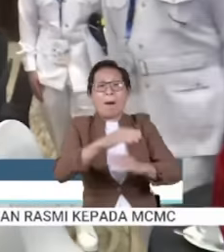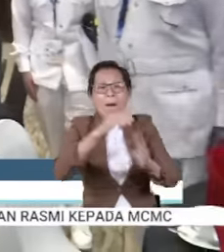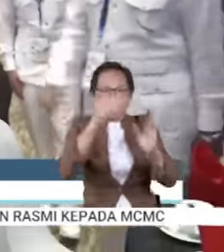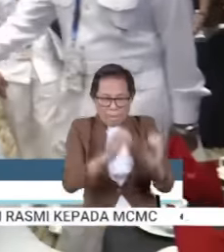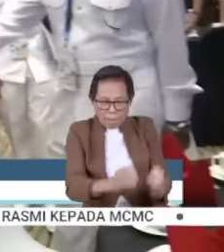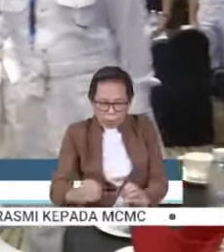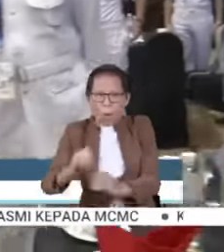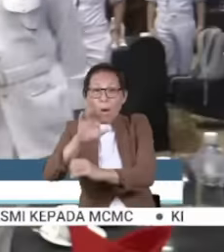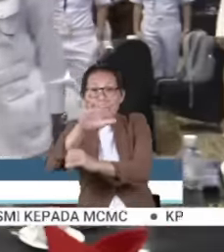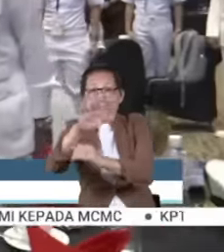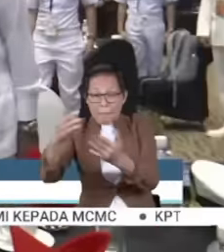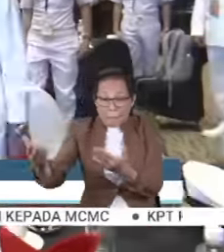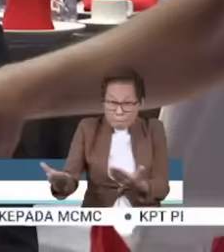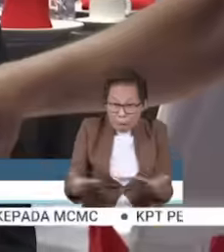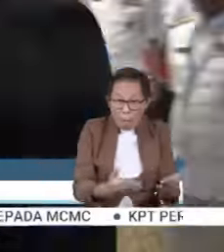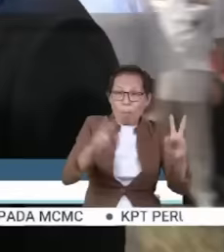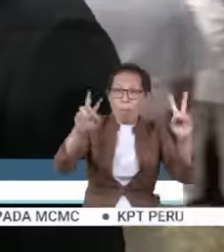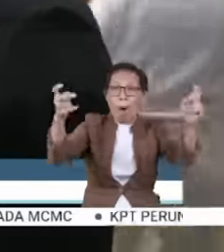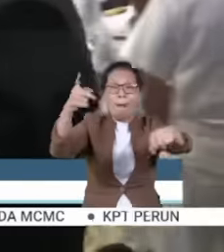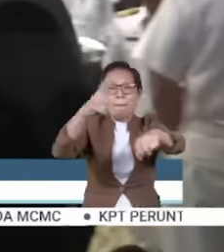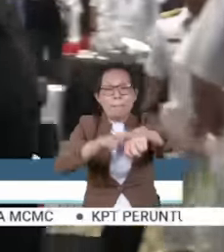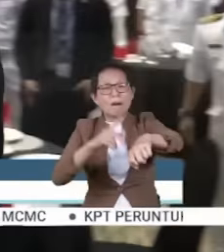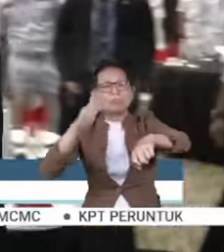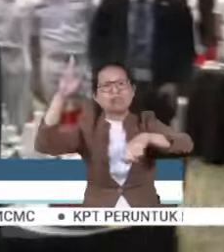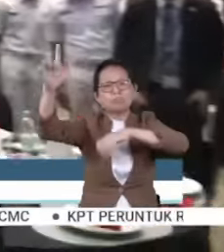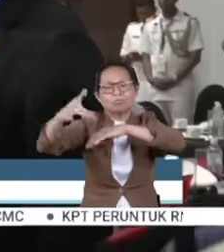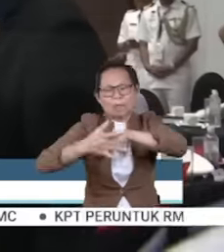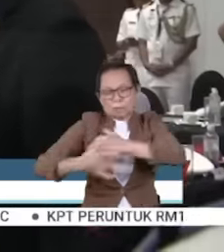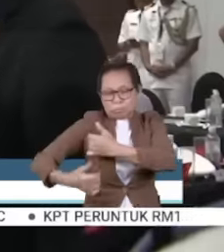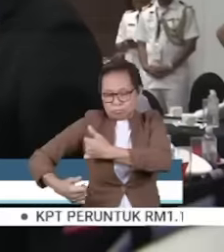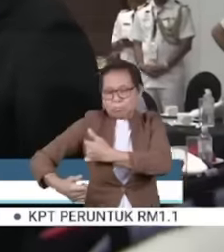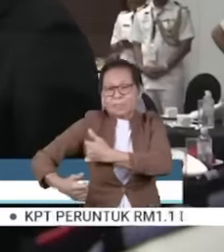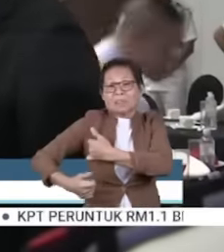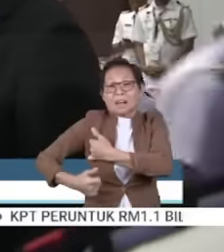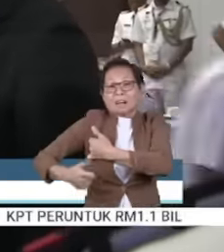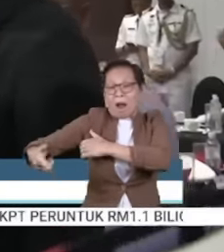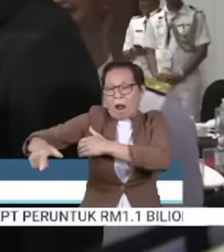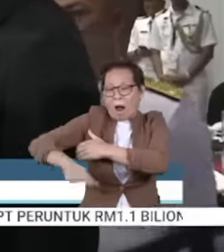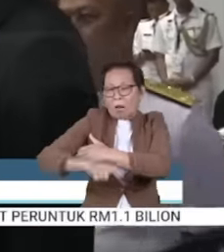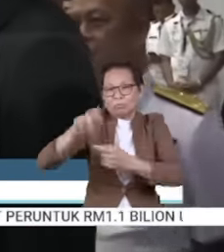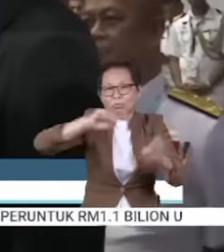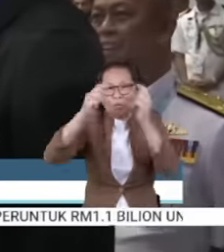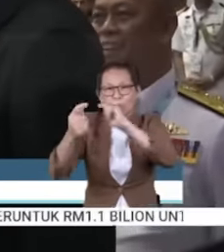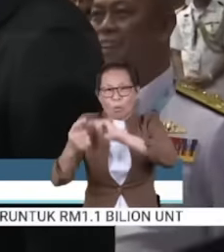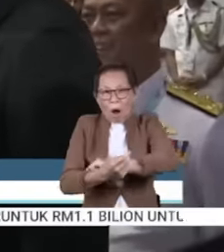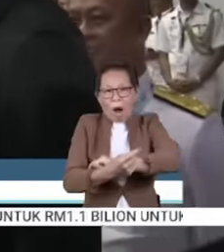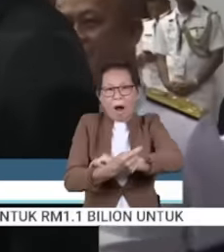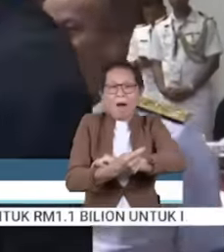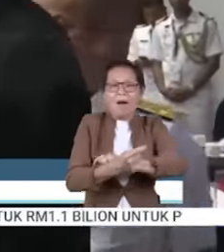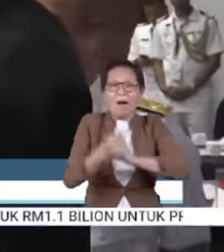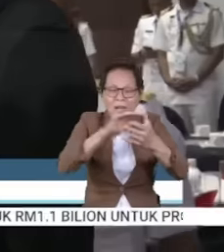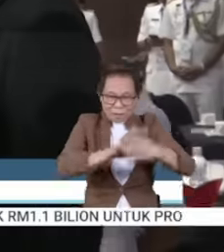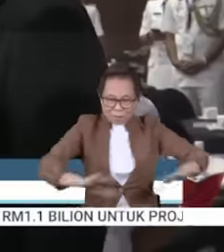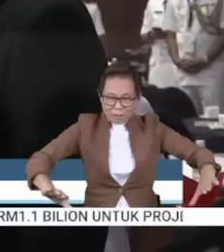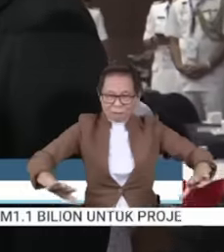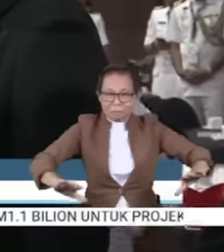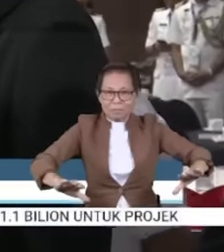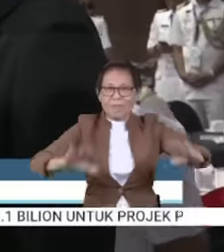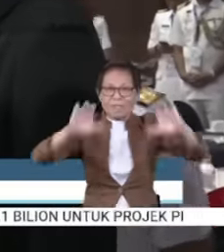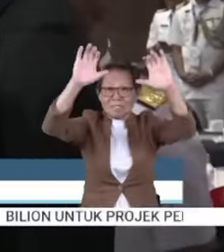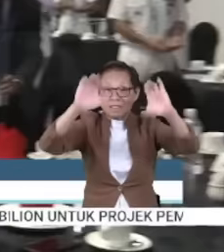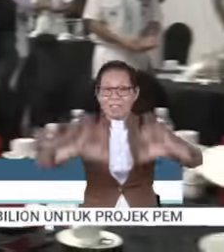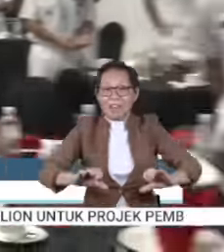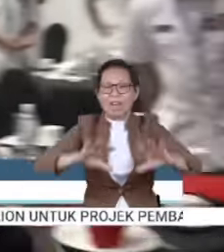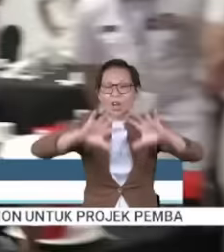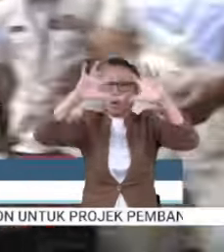5 kali ini membawakan tema masa depan teknologi dalam mengubah landscape keselamatan train global dan